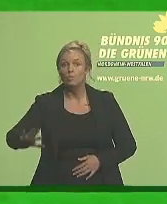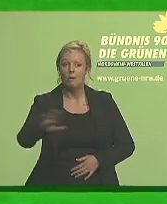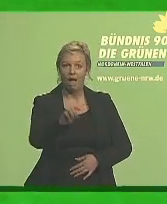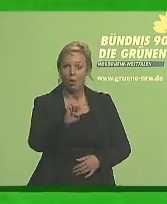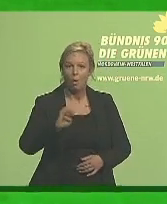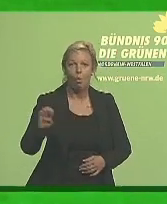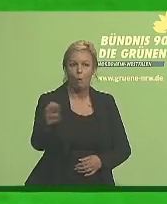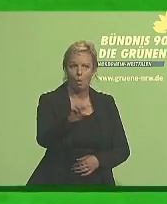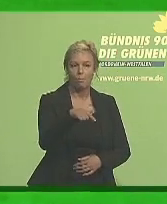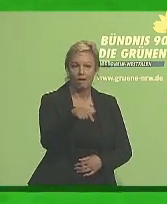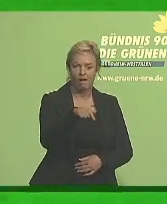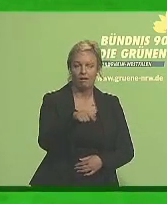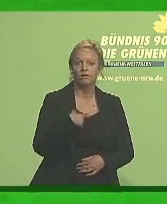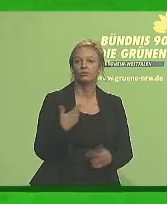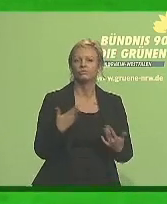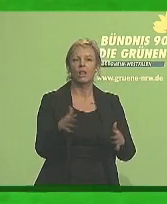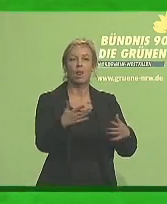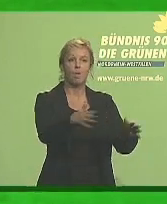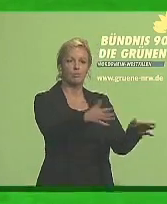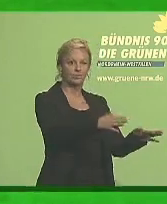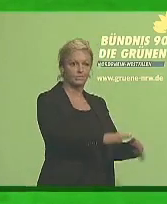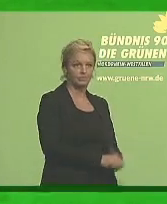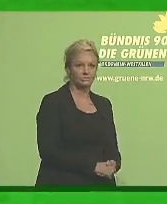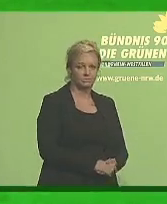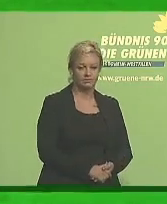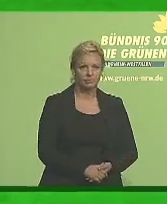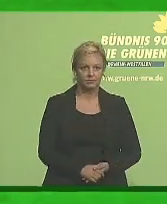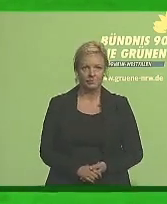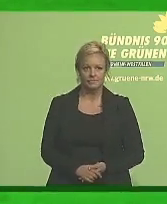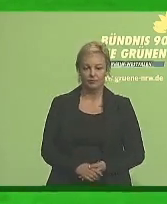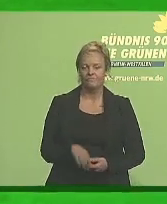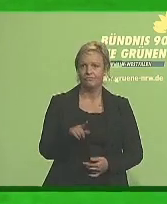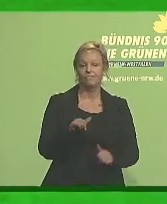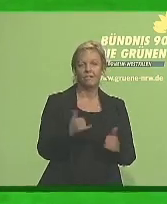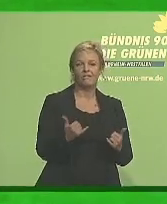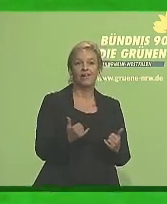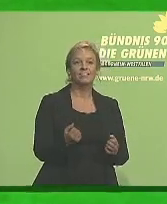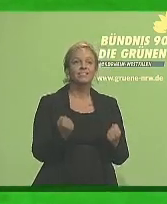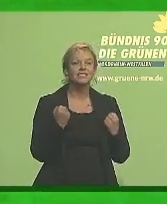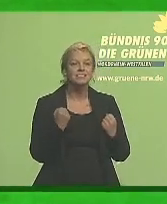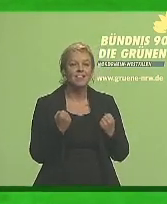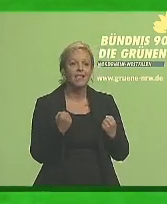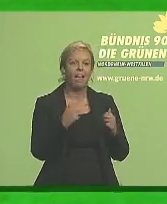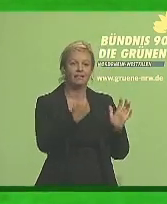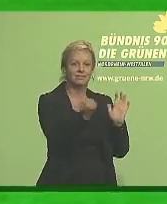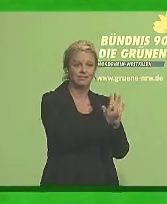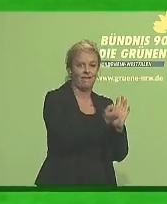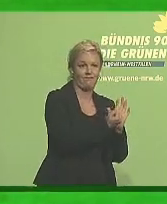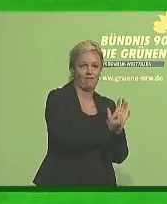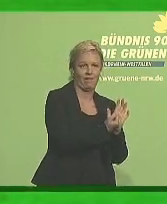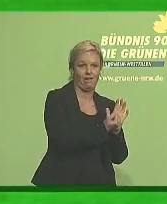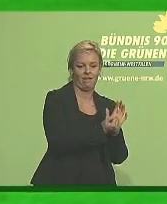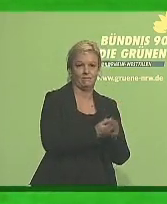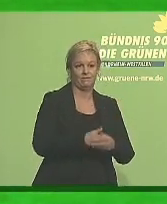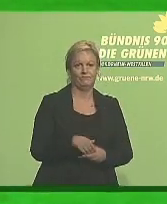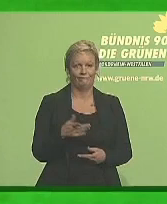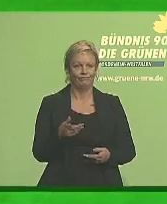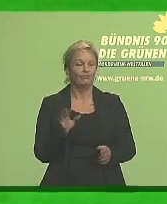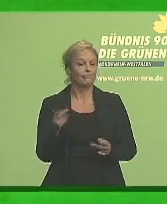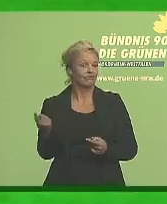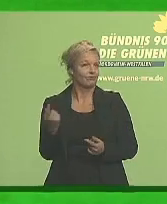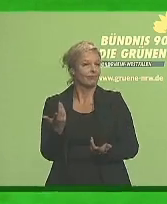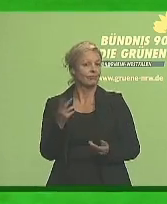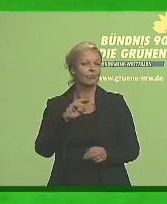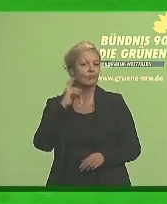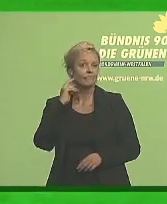Europäischen Union zu legitimieren. Sozusagen ein Sicherheitszertifikat aus dem Hause Günther